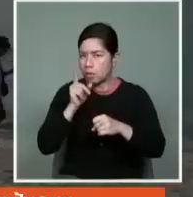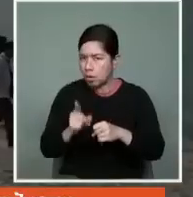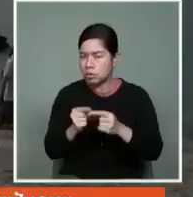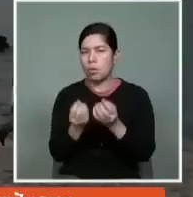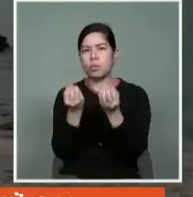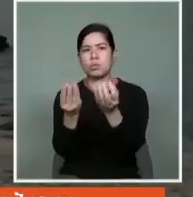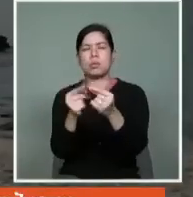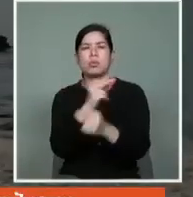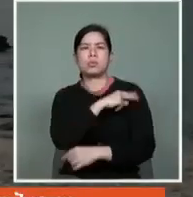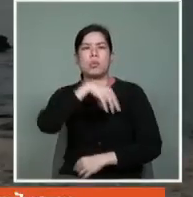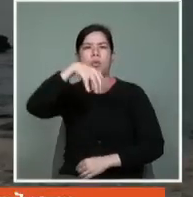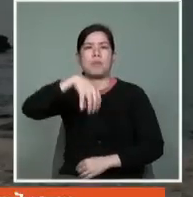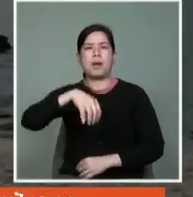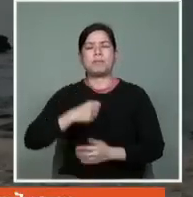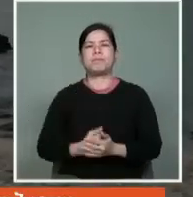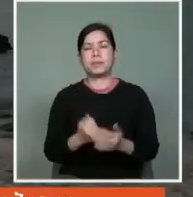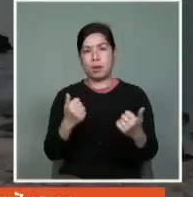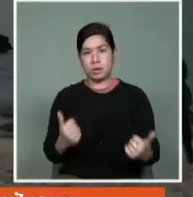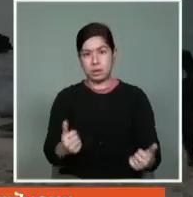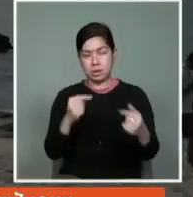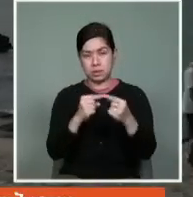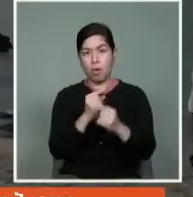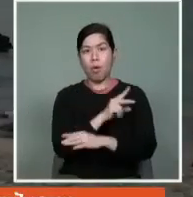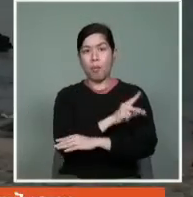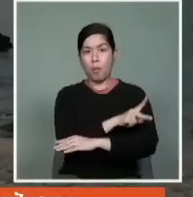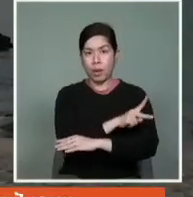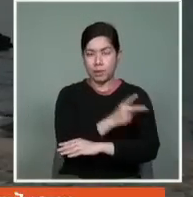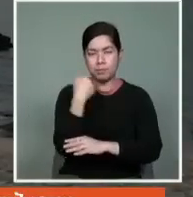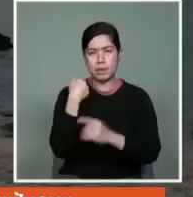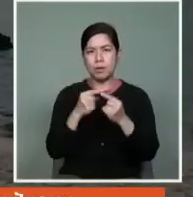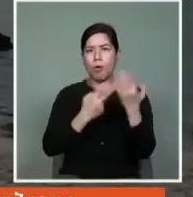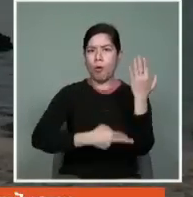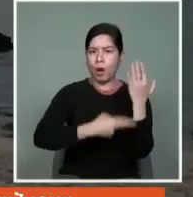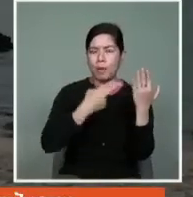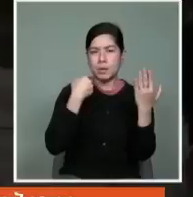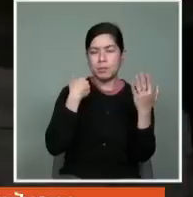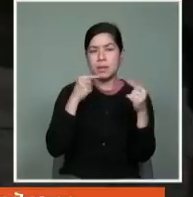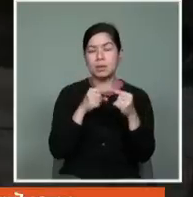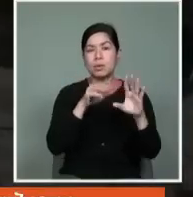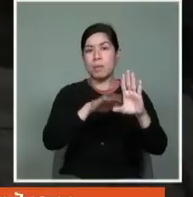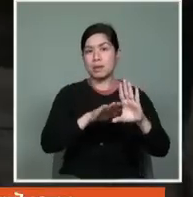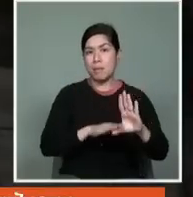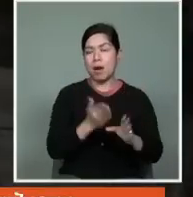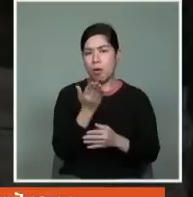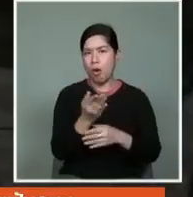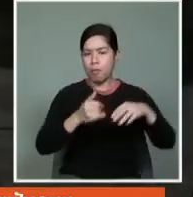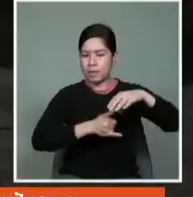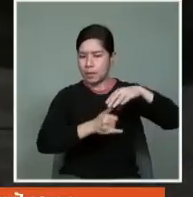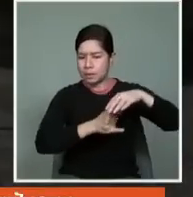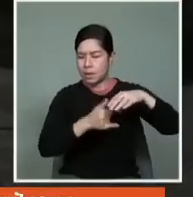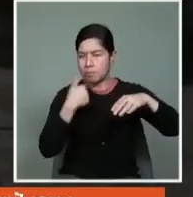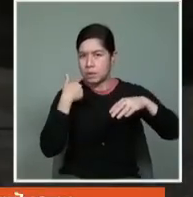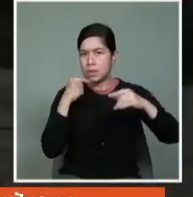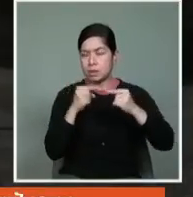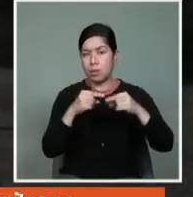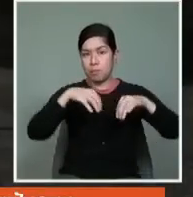ซึ่งตอนนี้สำหรับภูเก็ตโรงแรมที่สมัครเข้ารับการประเมินเป็นสถานที่กักตัวนักท่องเที่ยวจำนวน73แห่ง